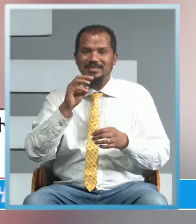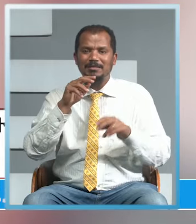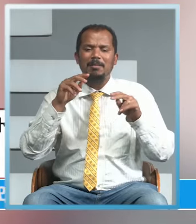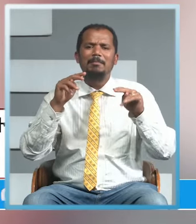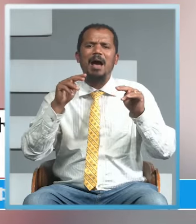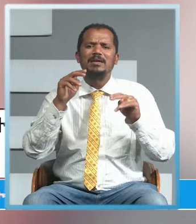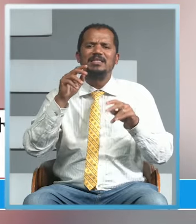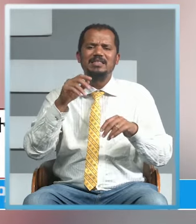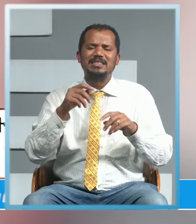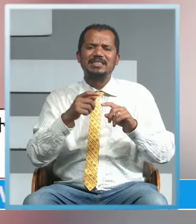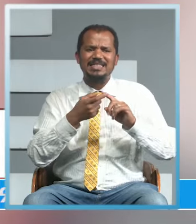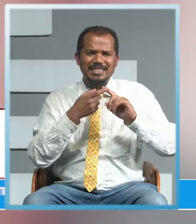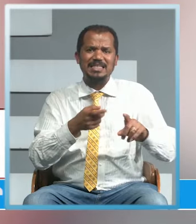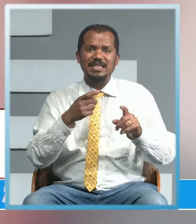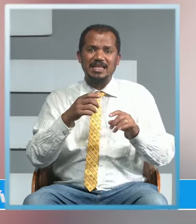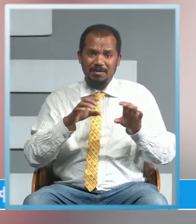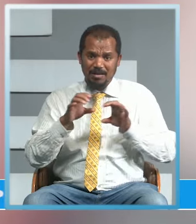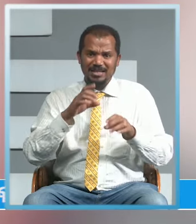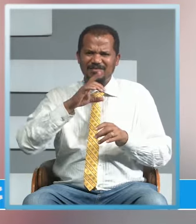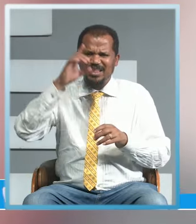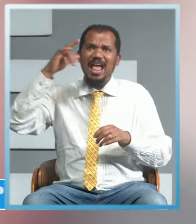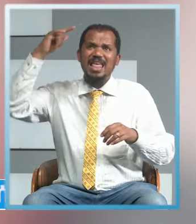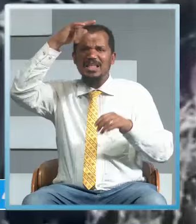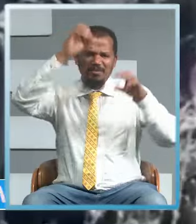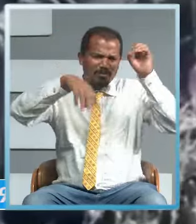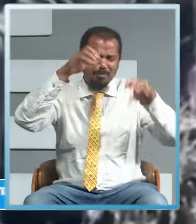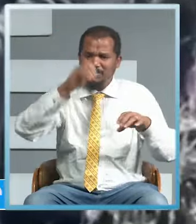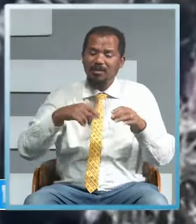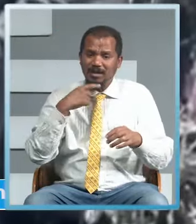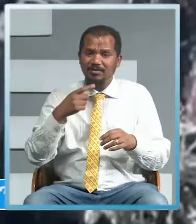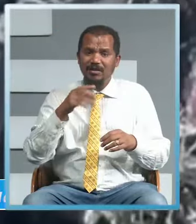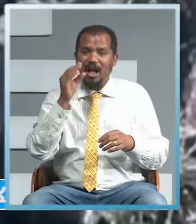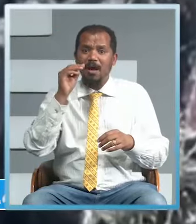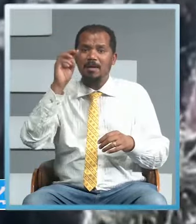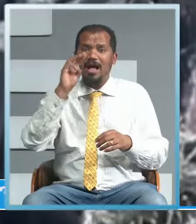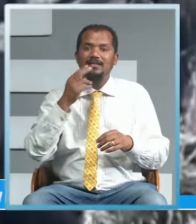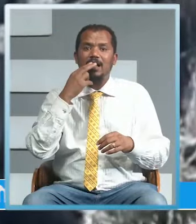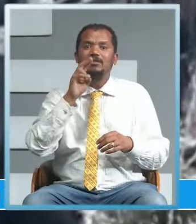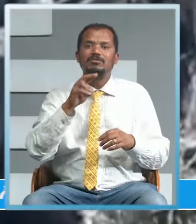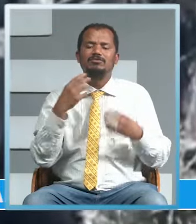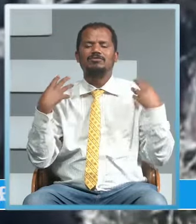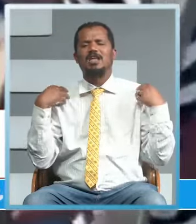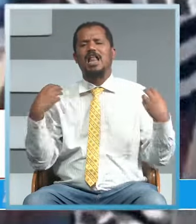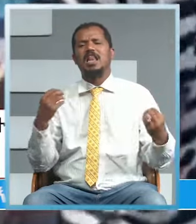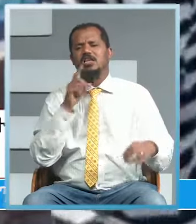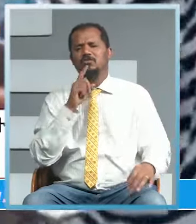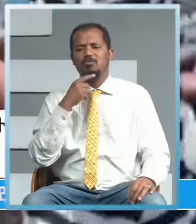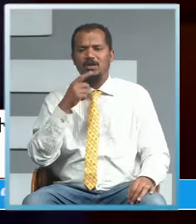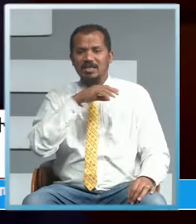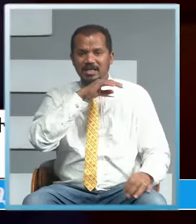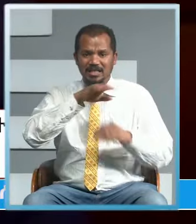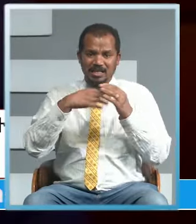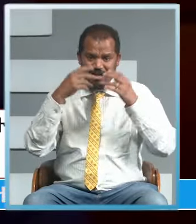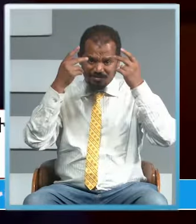የጦር አዛዥ መሐመድ ዲፍን ኢላማ ያደረገም ከፍተኛ የአየር ጥቃት ያካሄደች መሆኑን ተከሳለች። ሐማስ በበኩሉ አዛዡ ደህና ናቸው